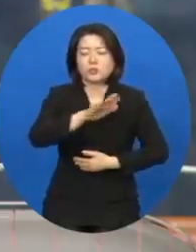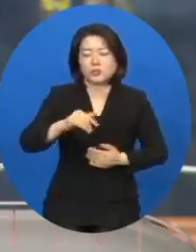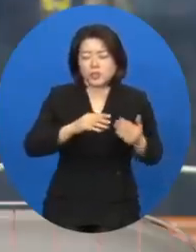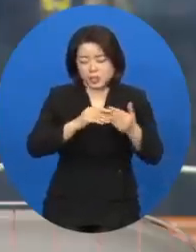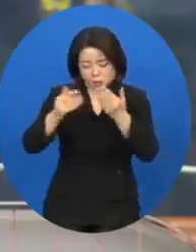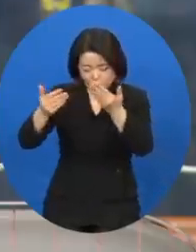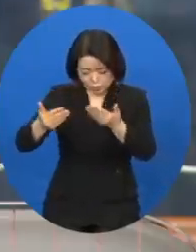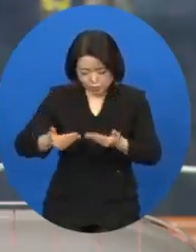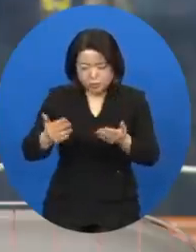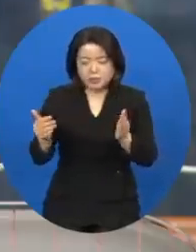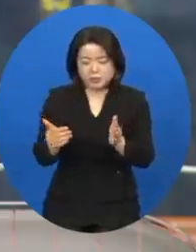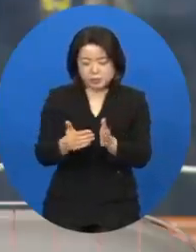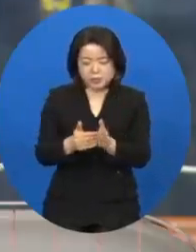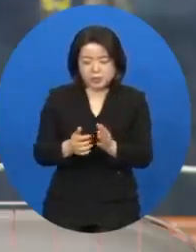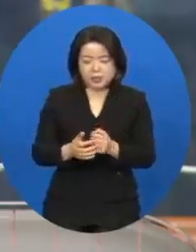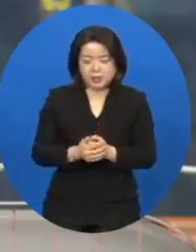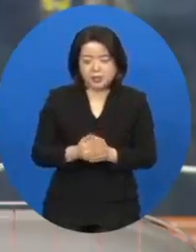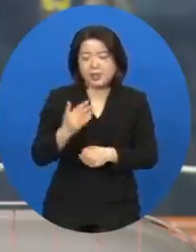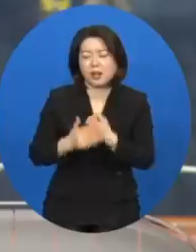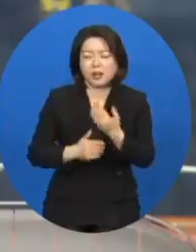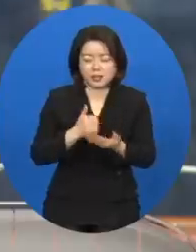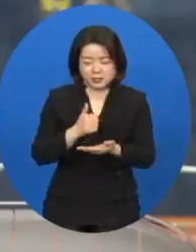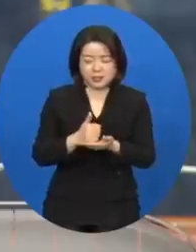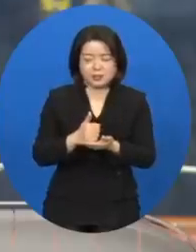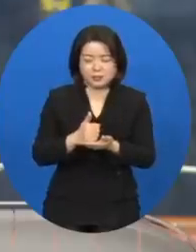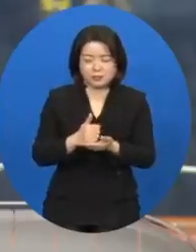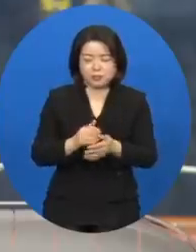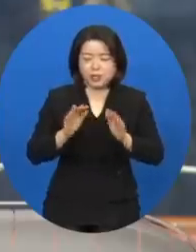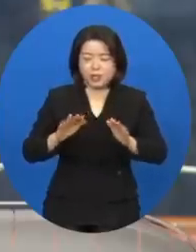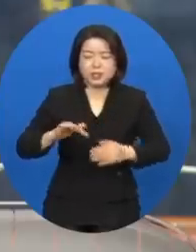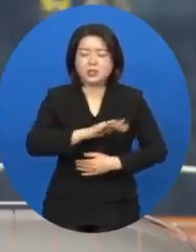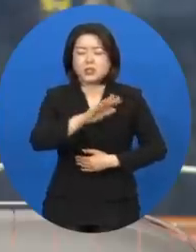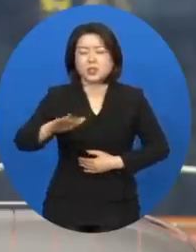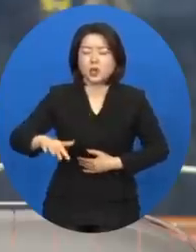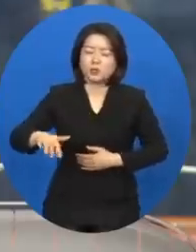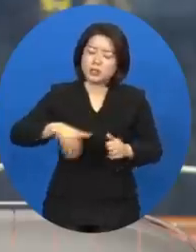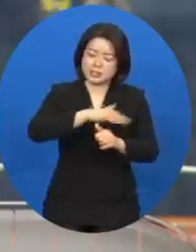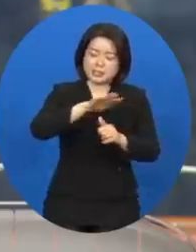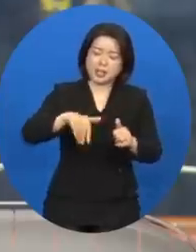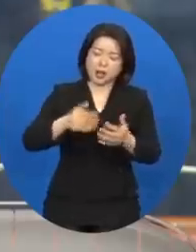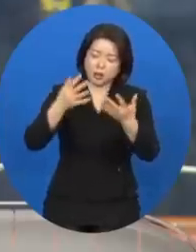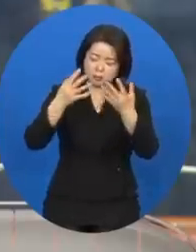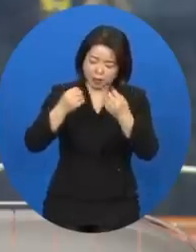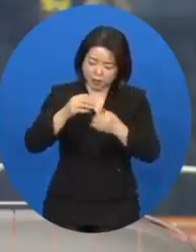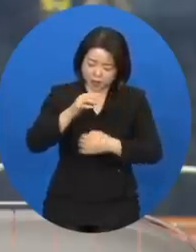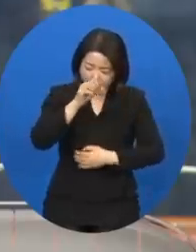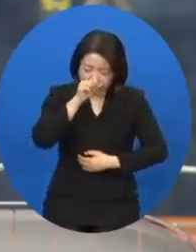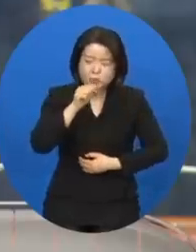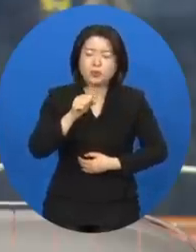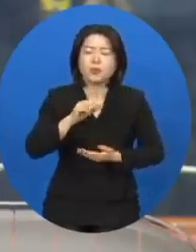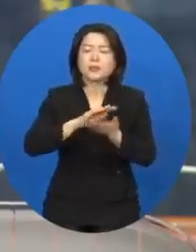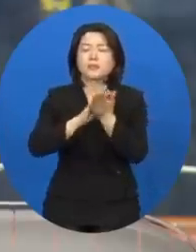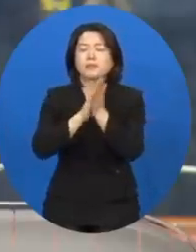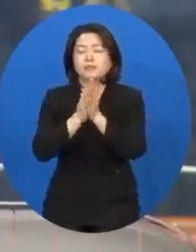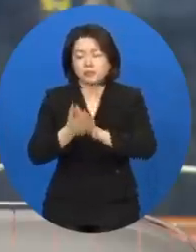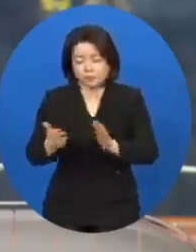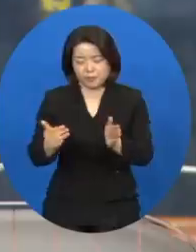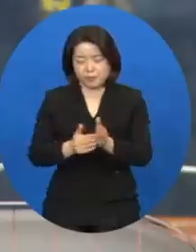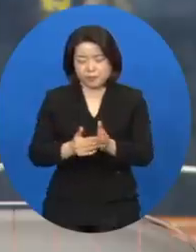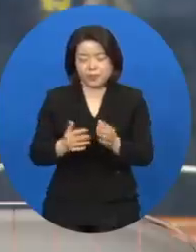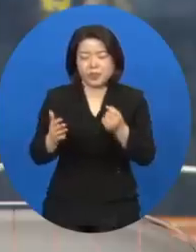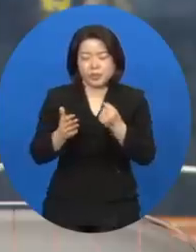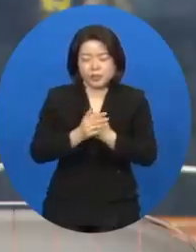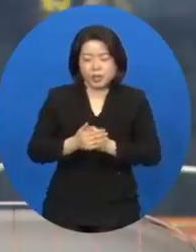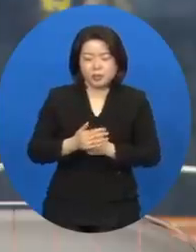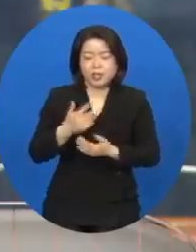인도하셨습니다. 하나님, 이제 우리 형편이 많이 좋아졌습니다. 그래서 주님 앞에 더